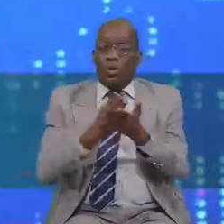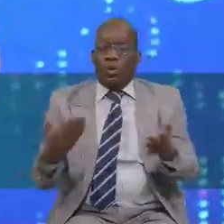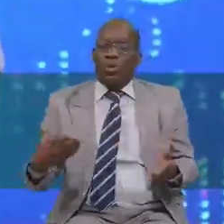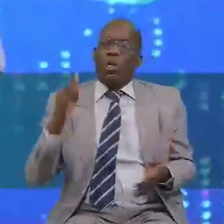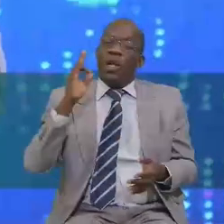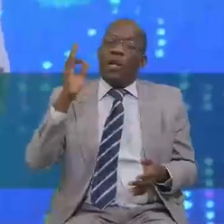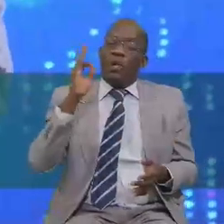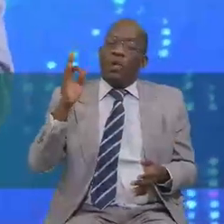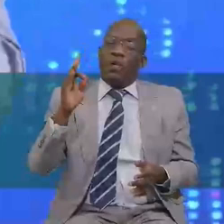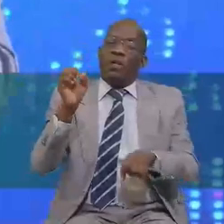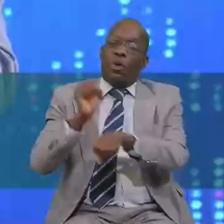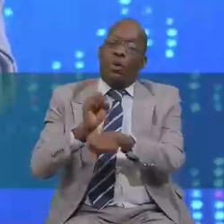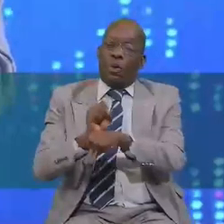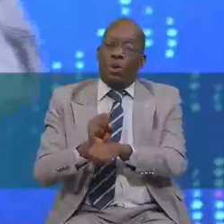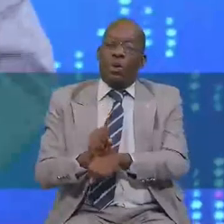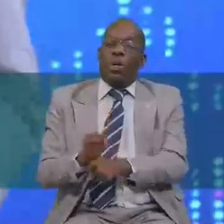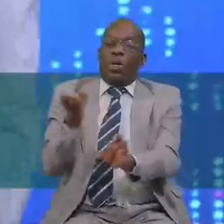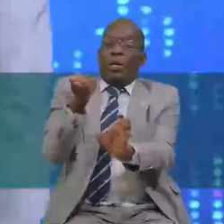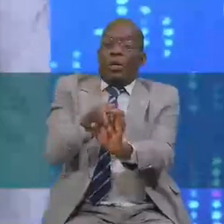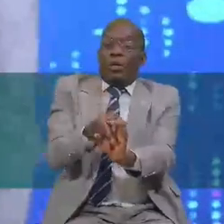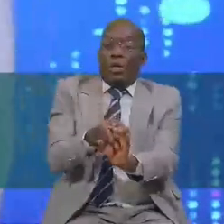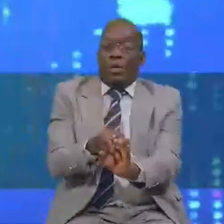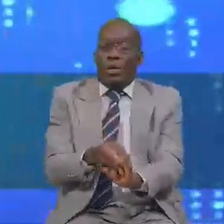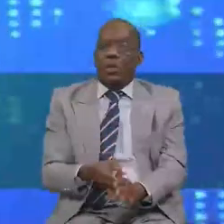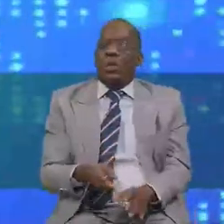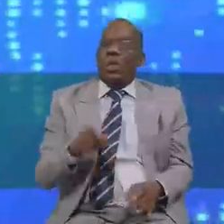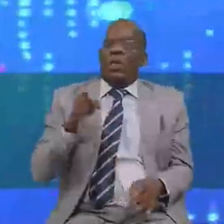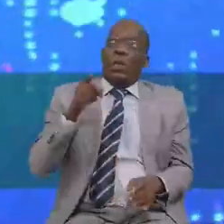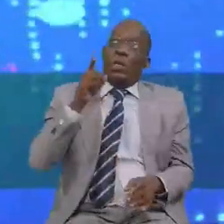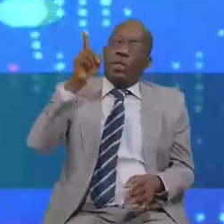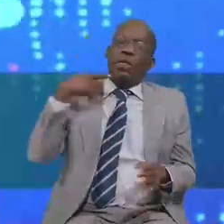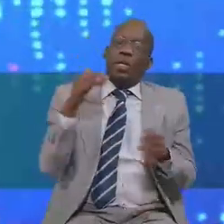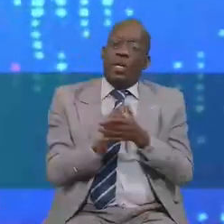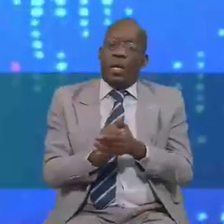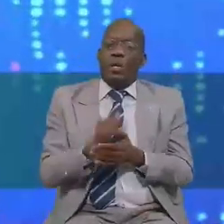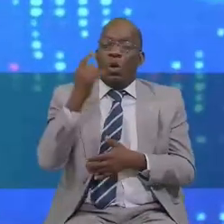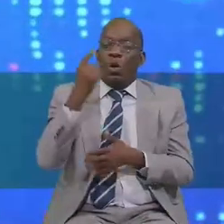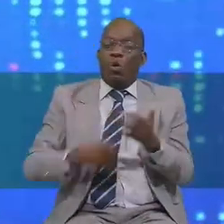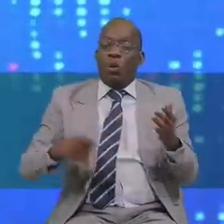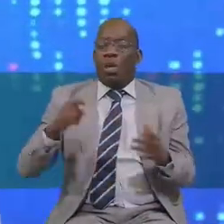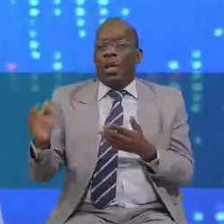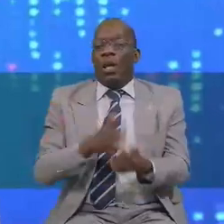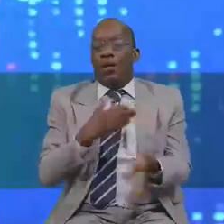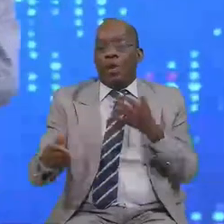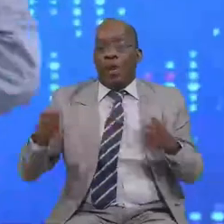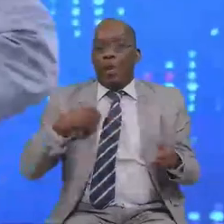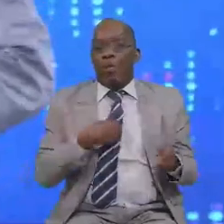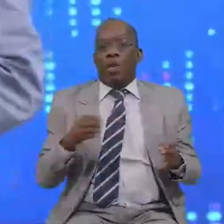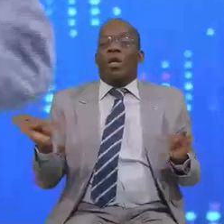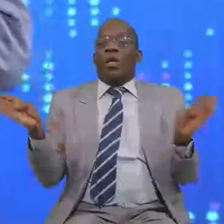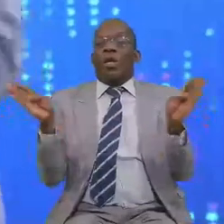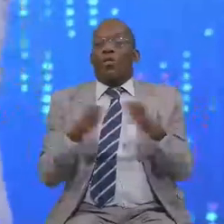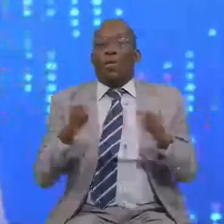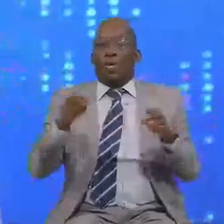les ministères évangéliques sont inclus. Et il dit, tout ce que nous avons dans ce ministère, nous